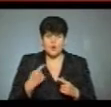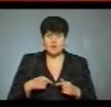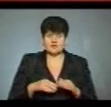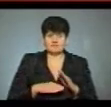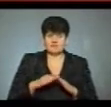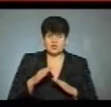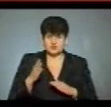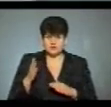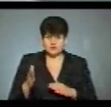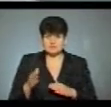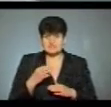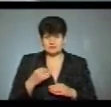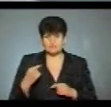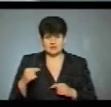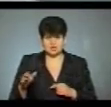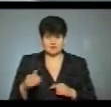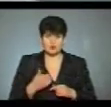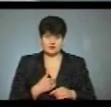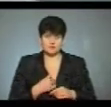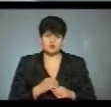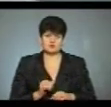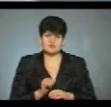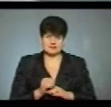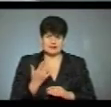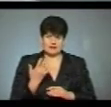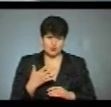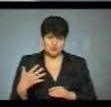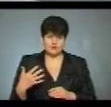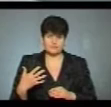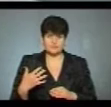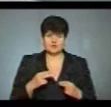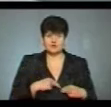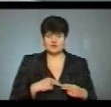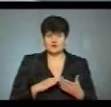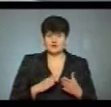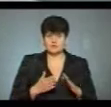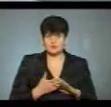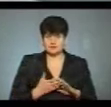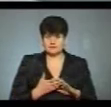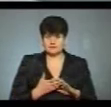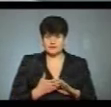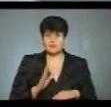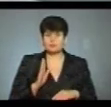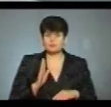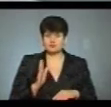Профспілки ми зараз казуємо про інше, але я хотів би зупинитися на декількох ще видах трудових договорів, контрактів. Буде